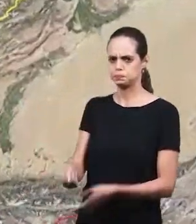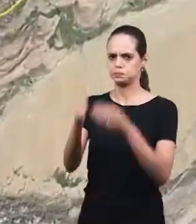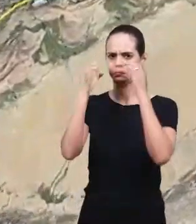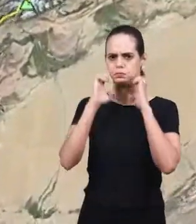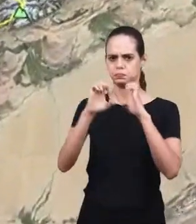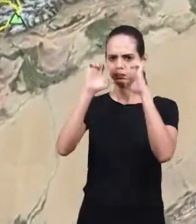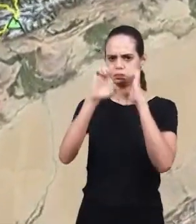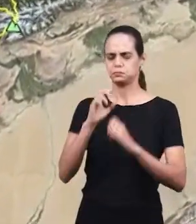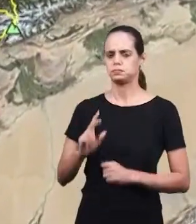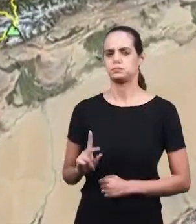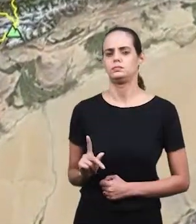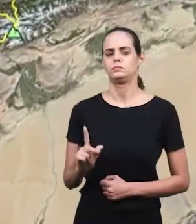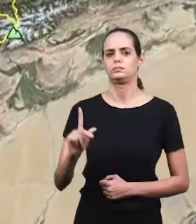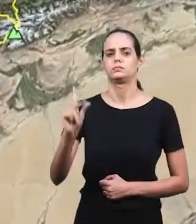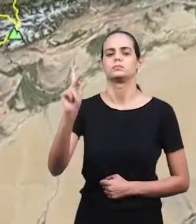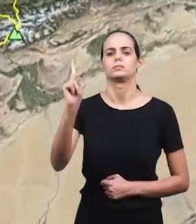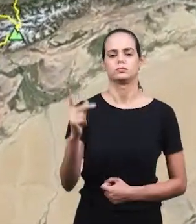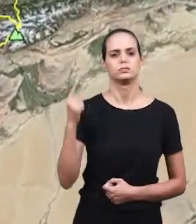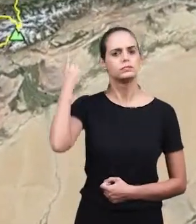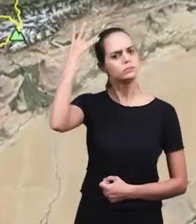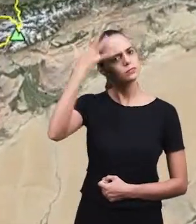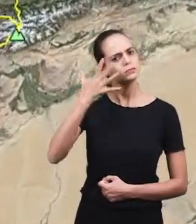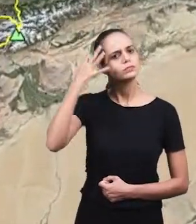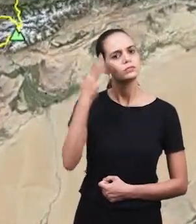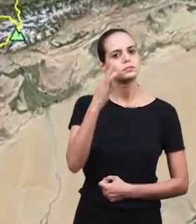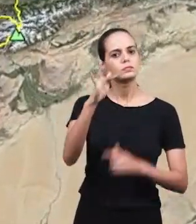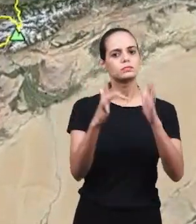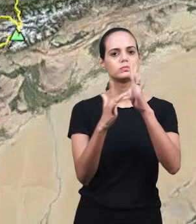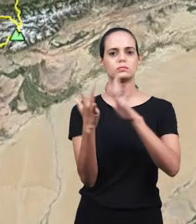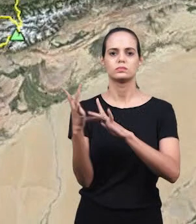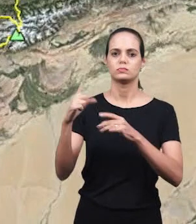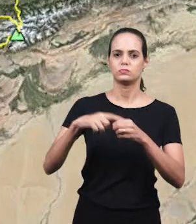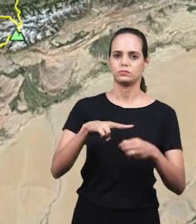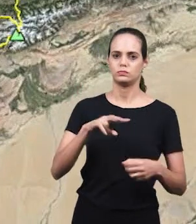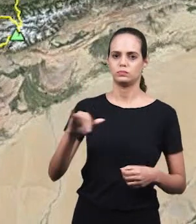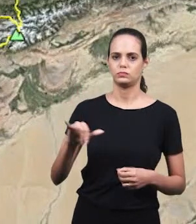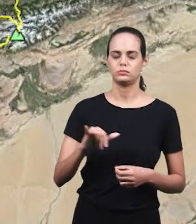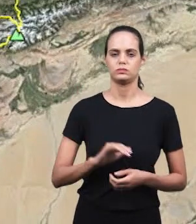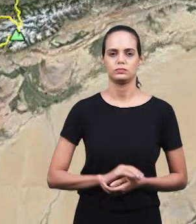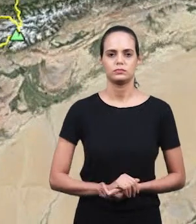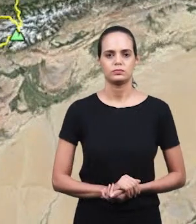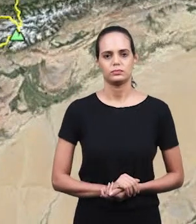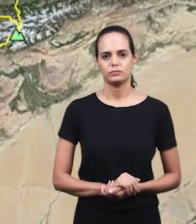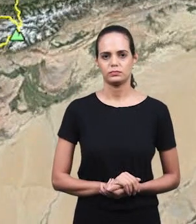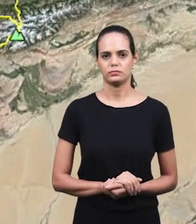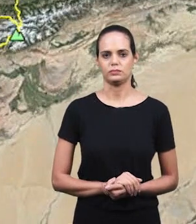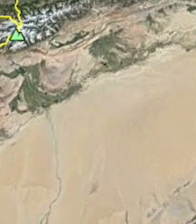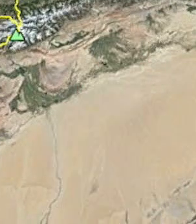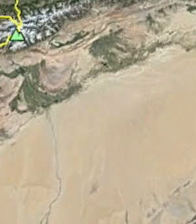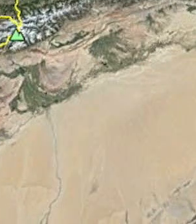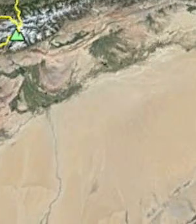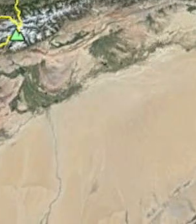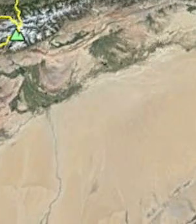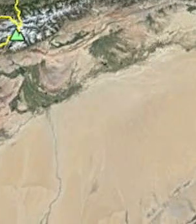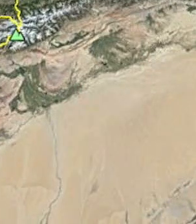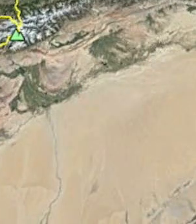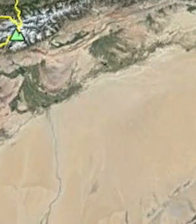l'Évangile éternel et par le message du retour imminent du Seigneur Jésus.